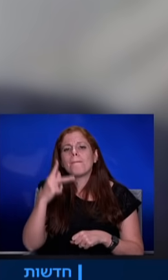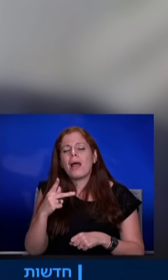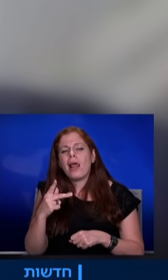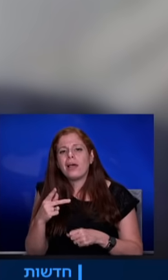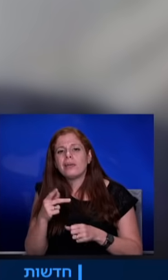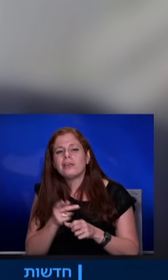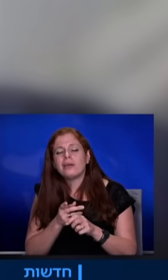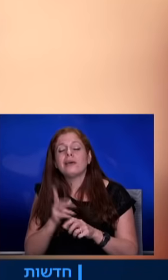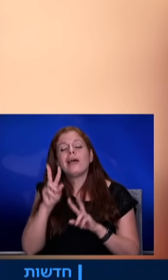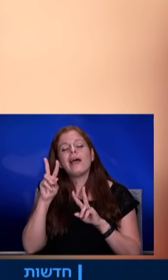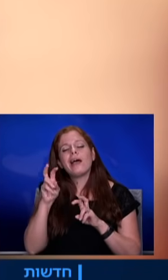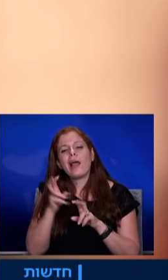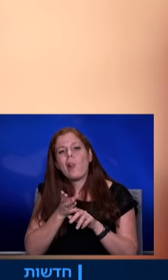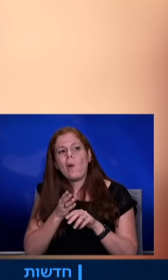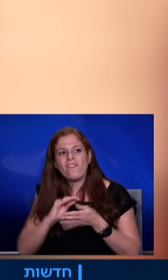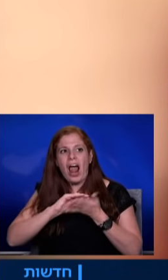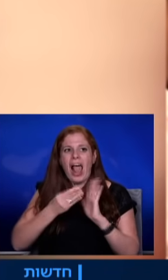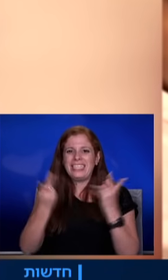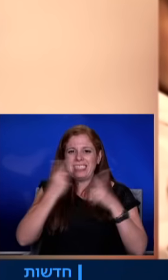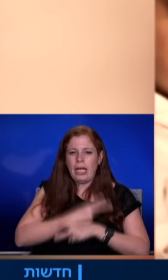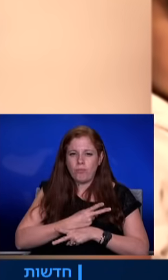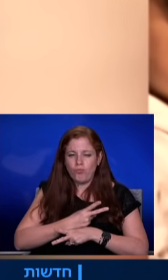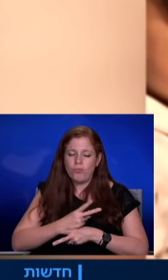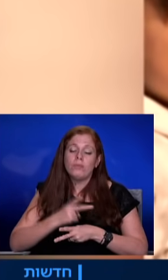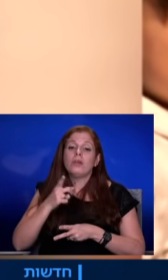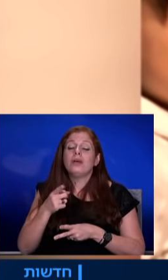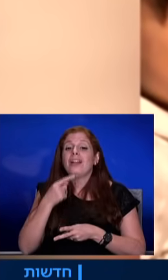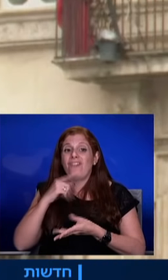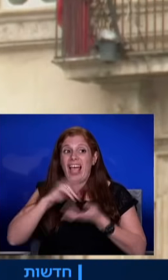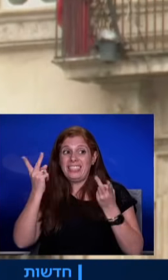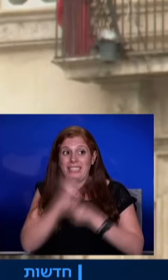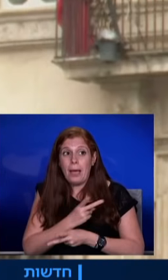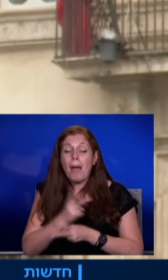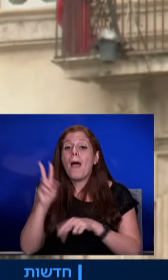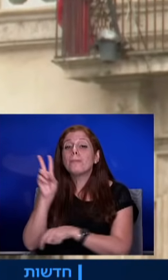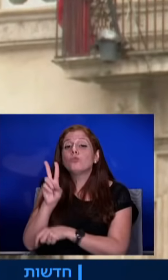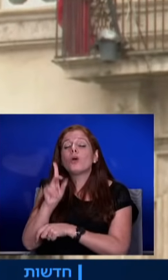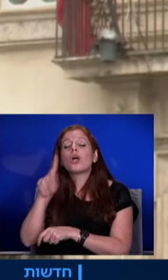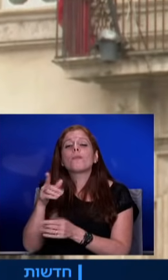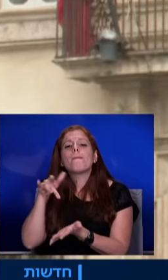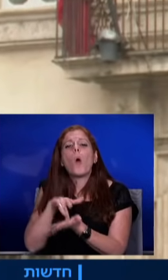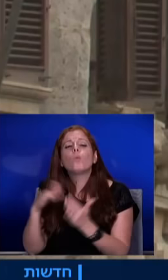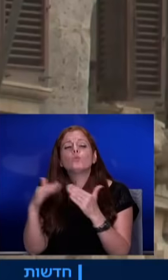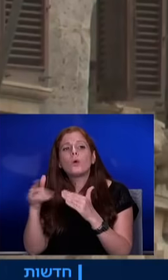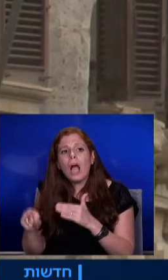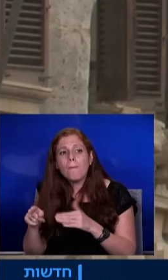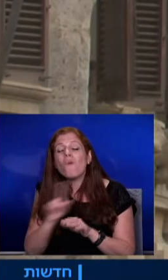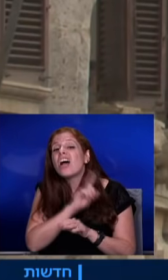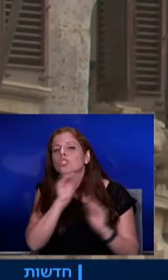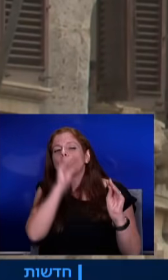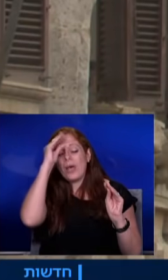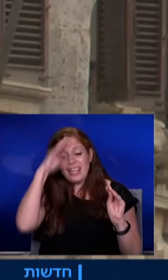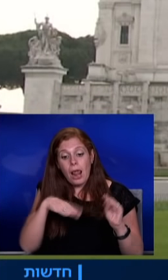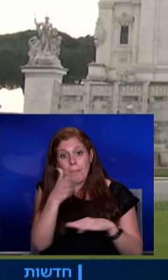בדבר חטיפת ילדים. לפי האמנה, המשמורת צריכה להיקבע במקום מגוריו הקבוע, ואוסרת על העברת ילד